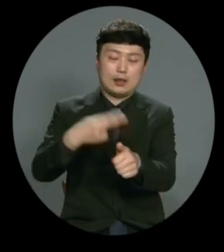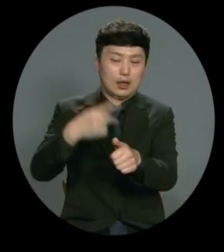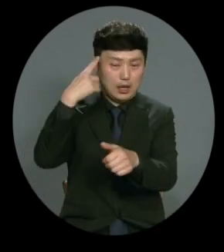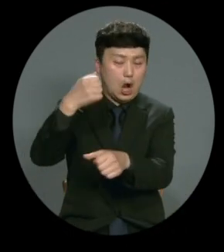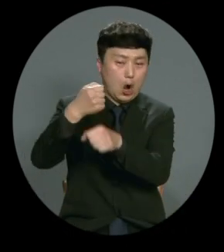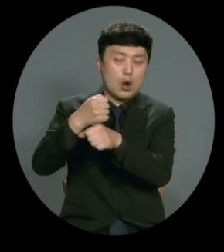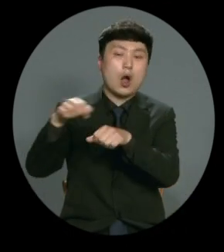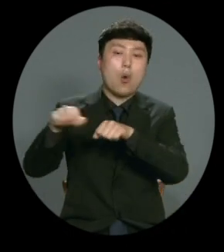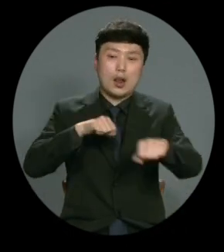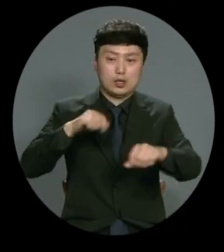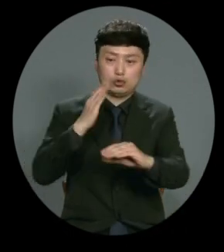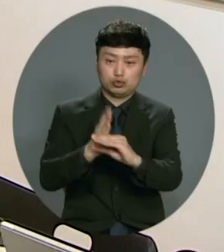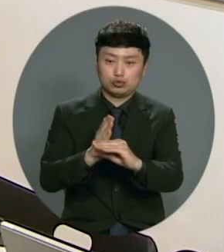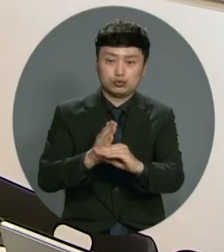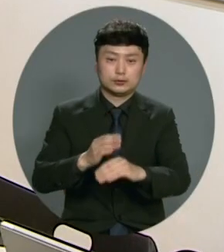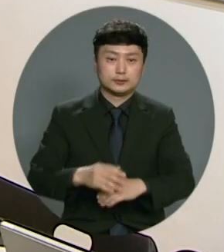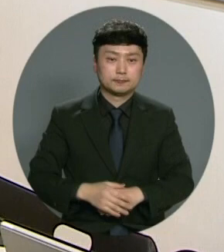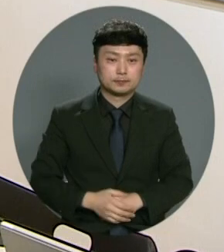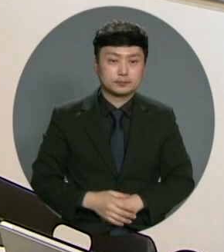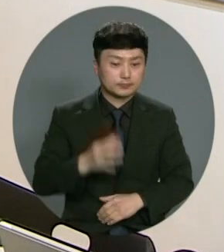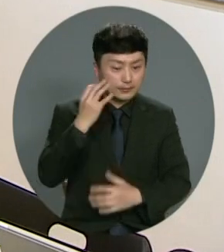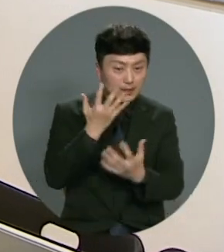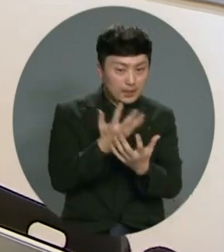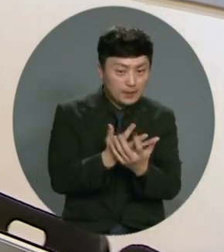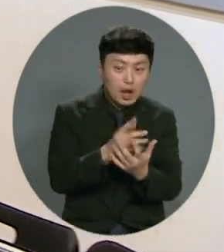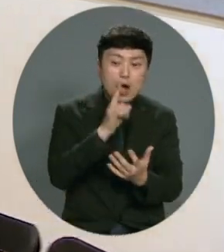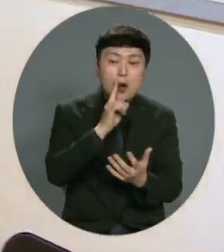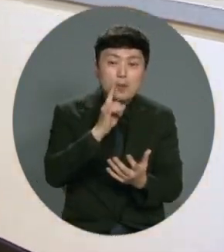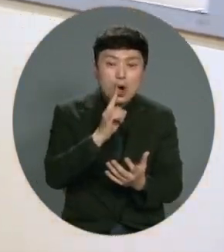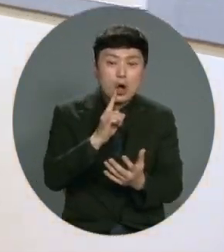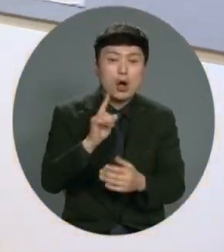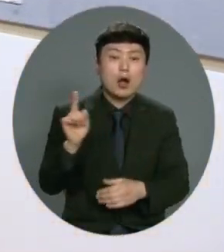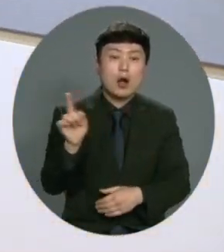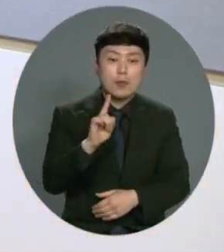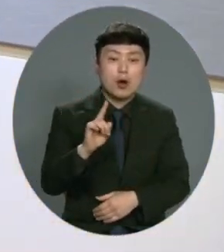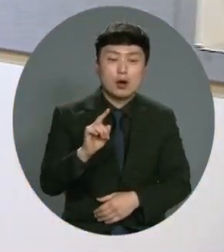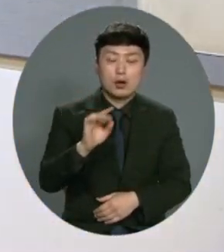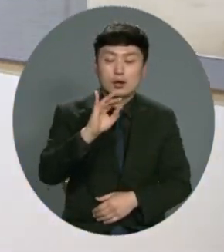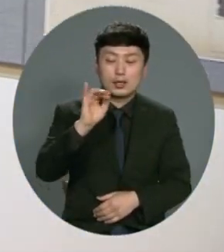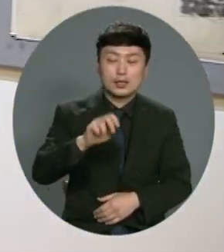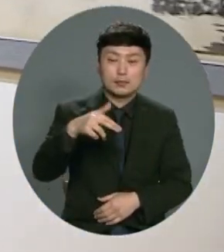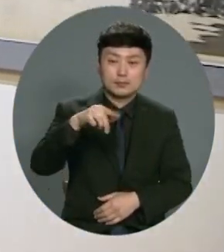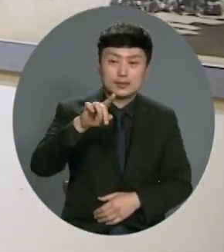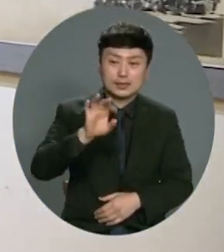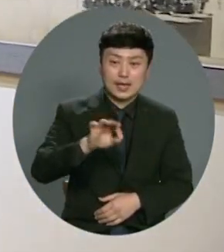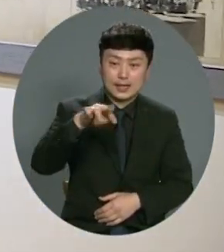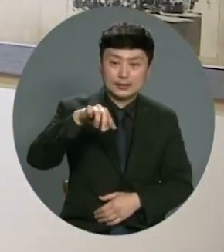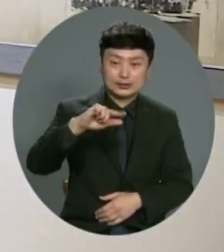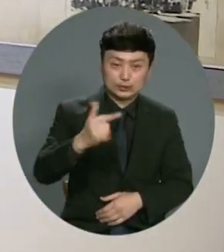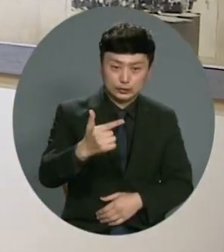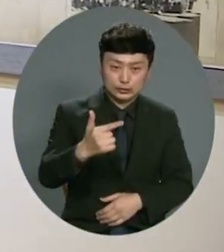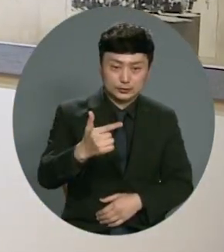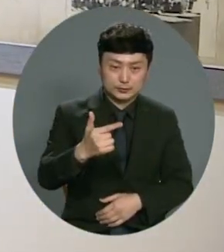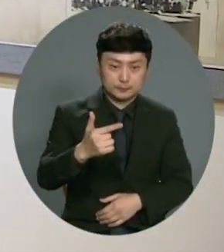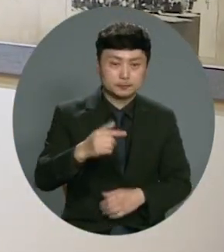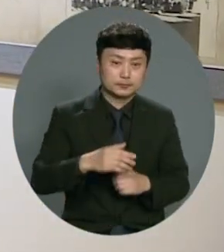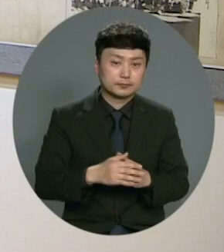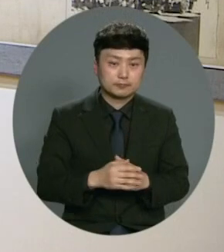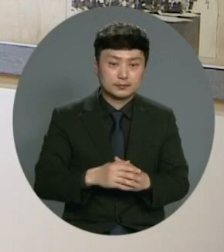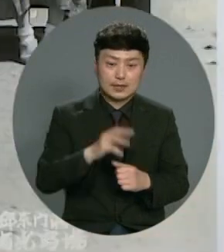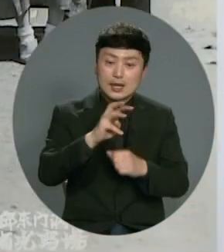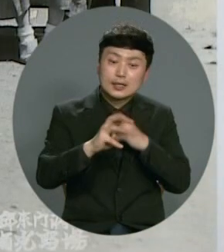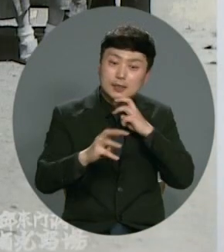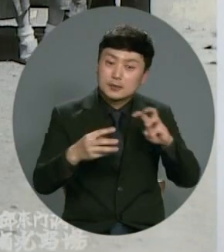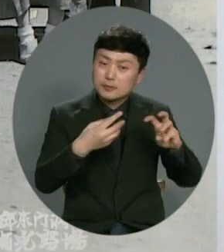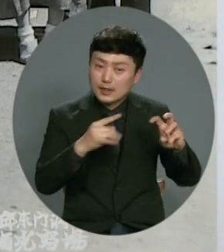연구자로 활동했습니다 한 학계와 금석하게 거두 청명 임창순 선생의 잘 알려지지 않은